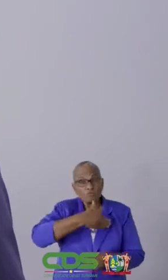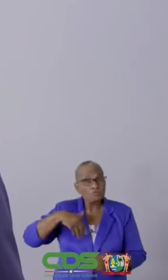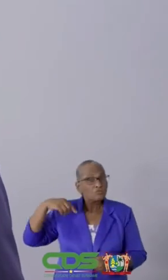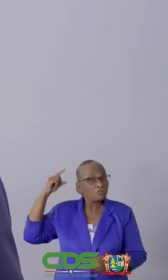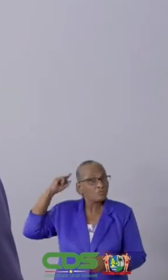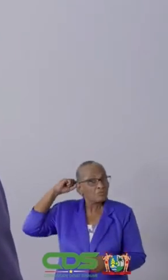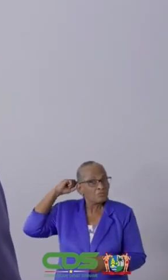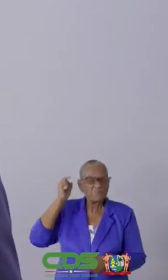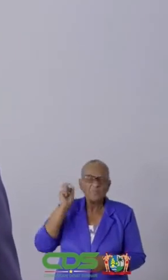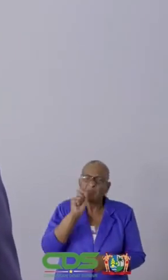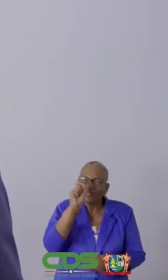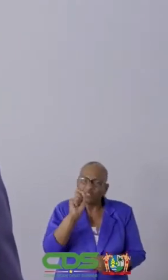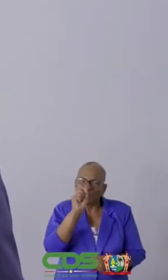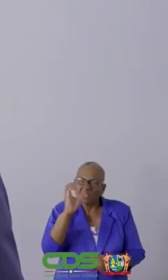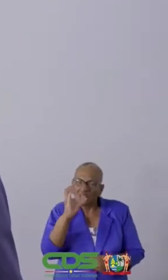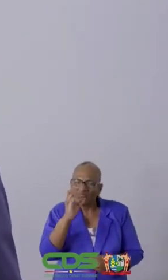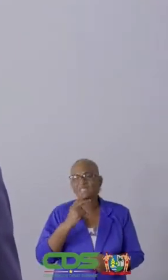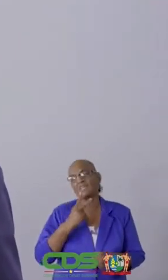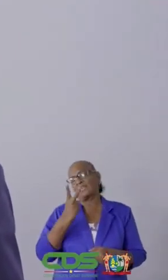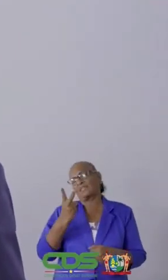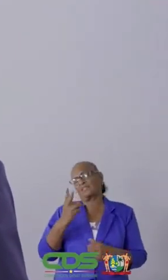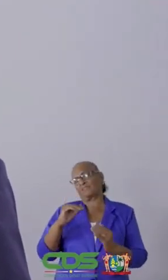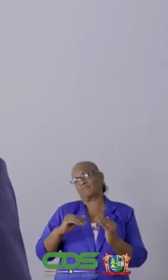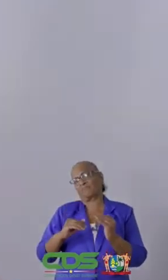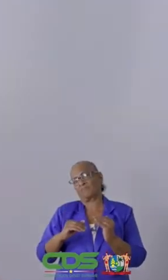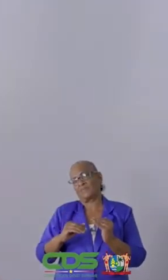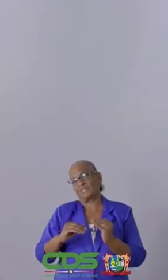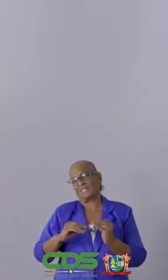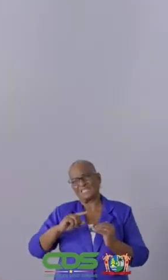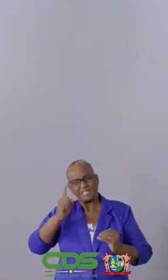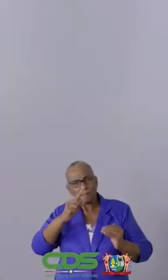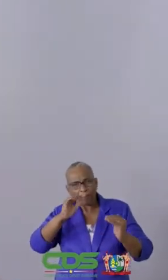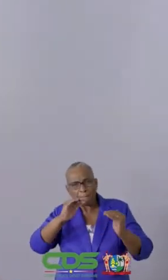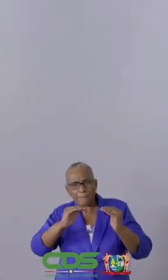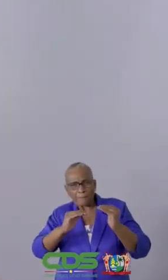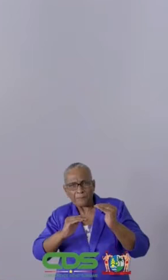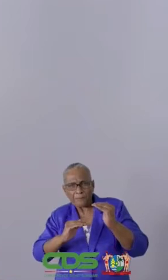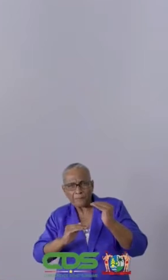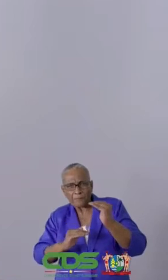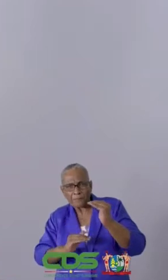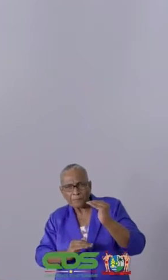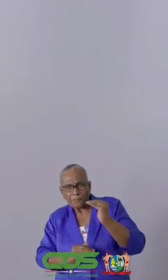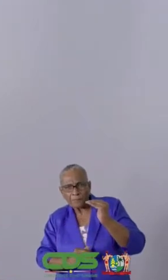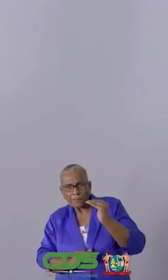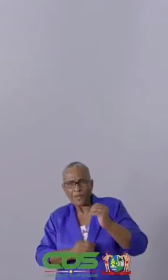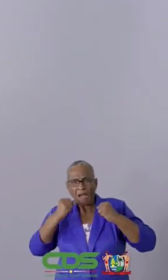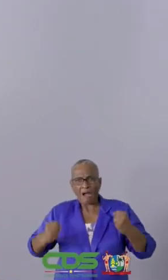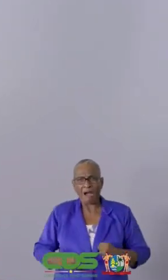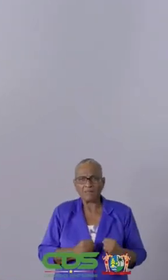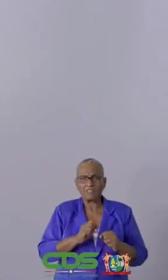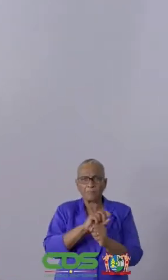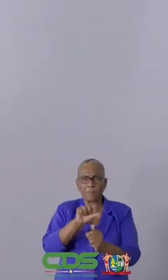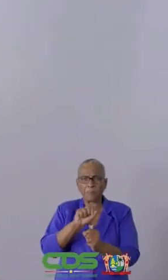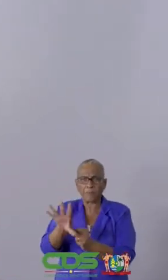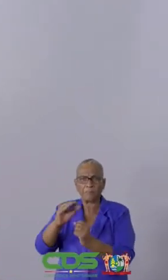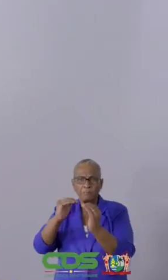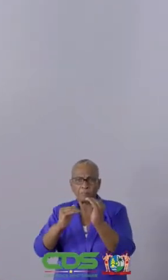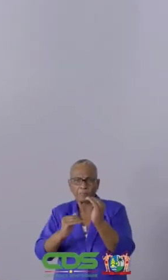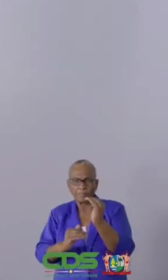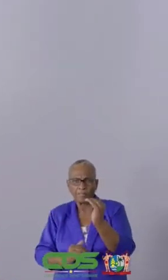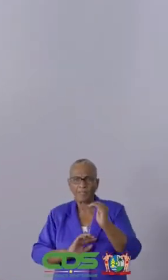werkt. De cijfers staven dat. We zien een scherpe daling van het aantal actieve